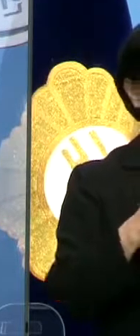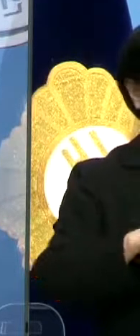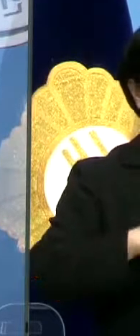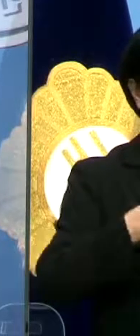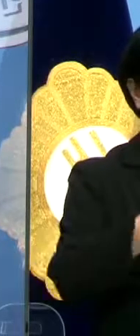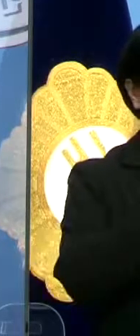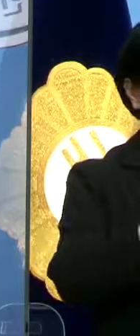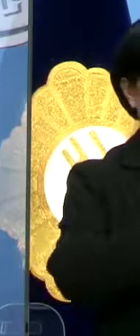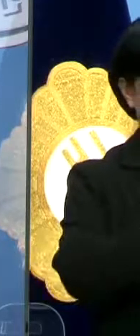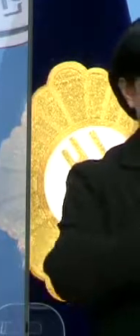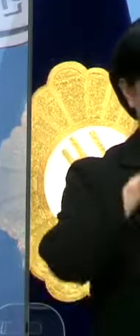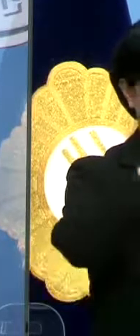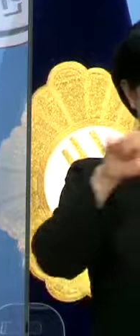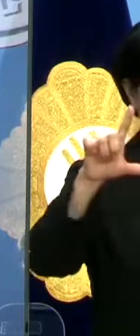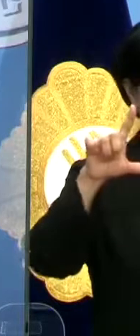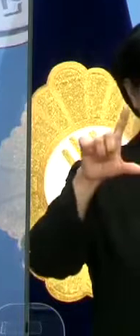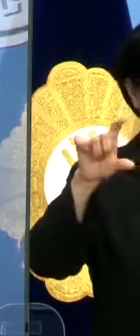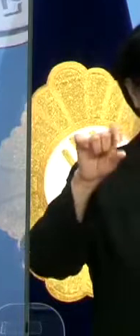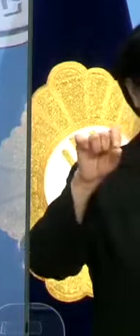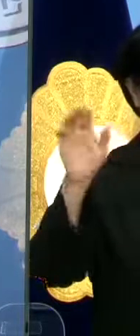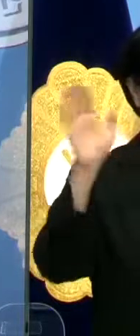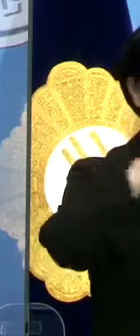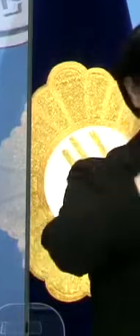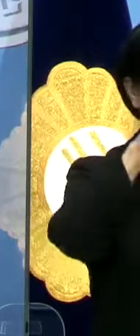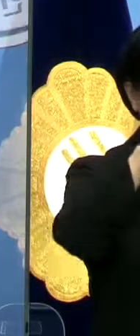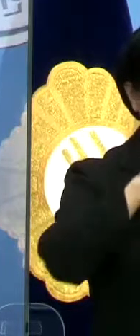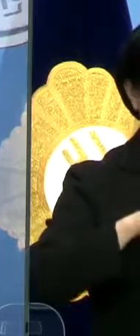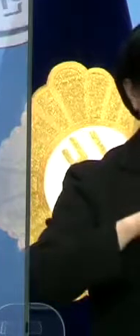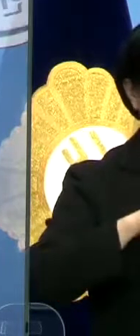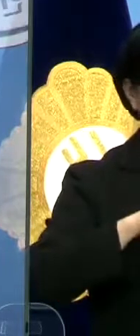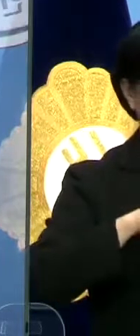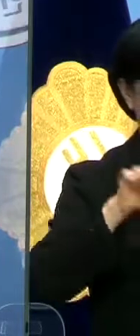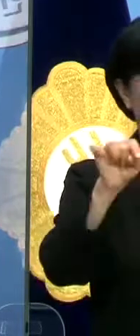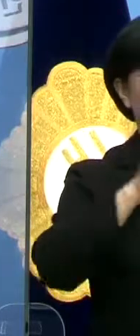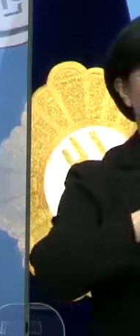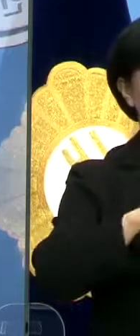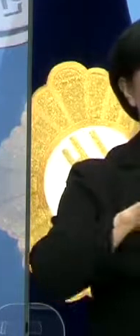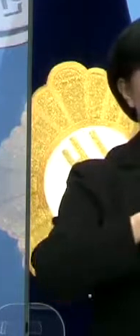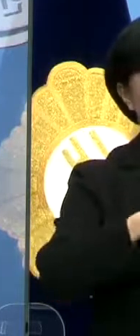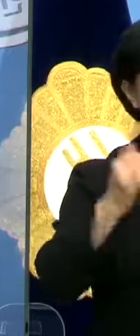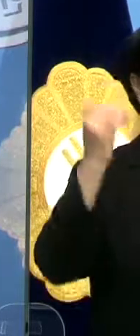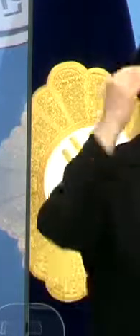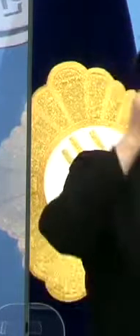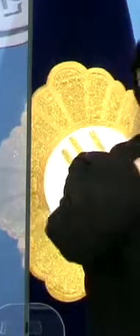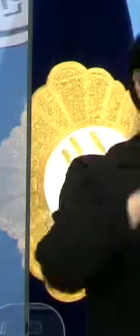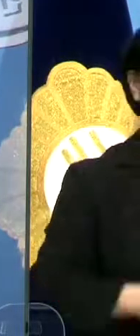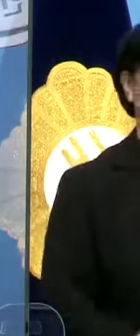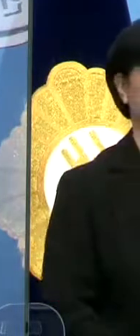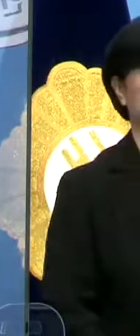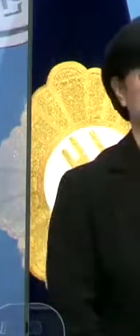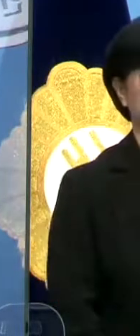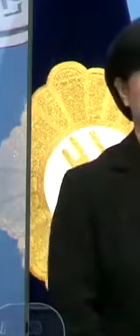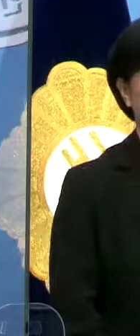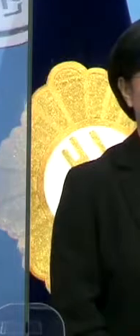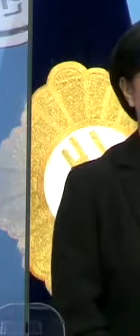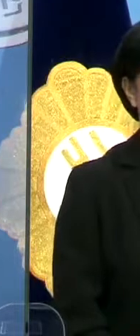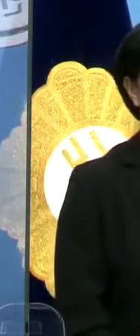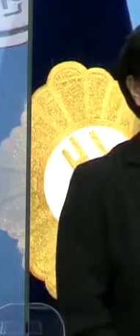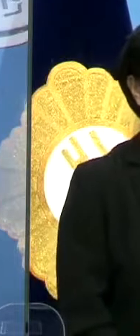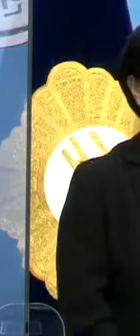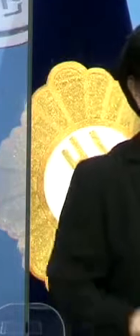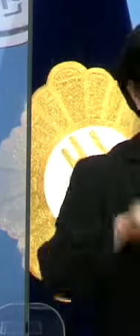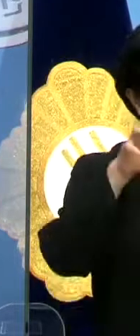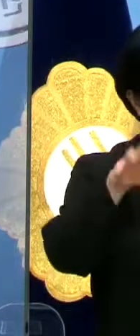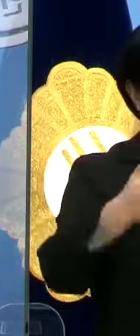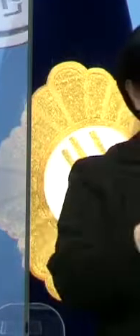정의당이 게시한 현수막을 쉬면 철거하면서 공당의 정치활동을 심각하게 방해하고 있다 성장현 구청장은